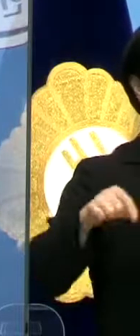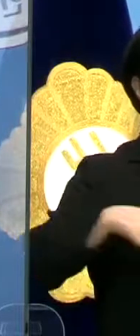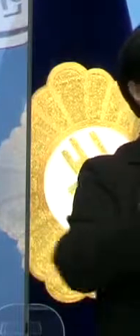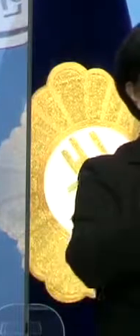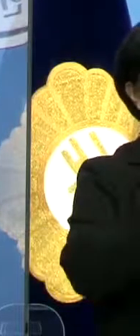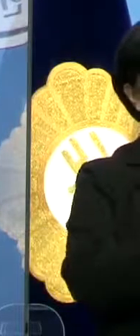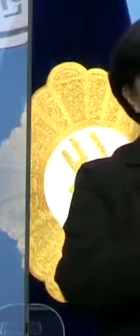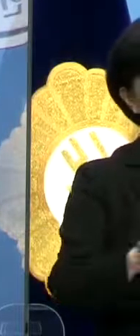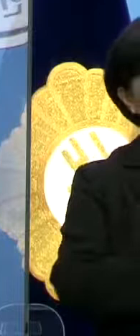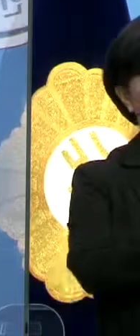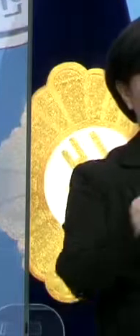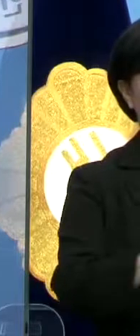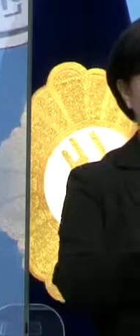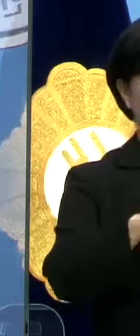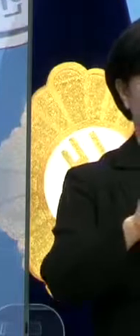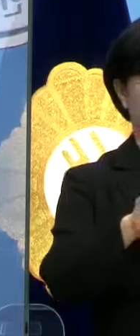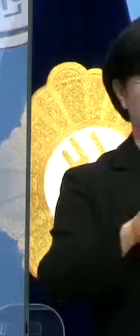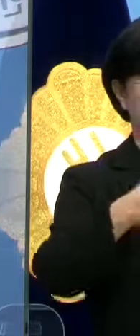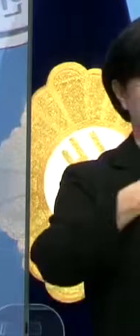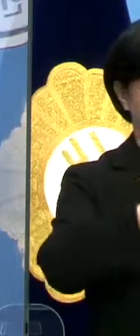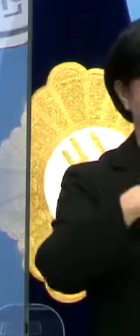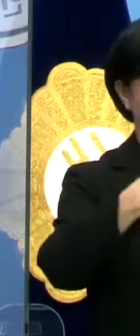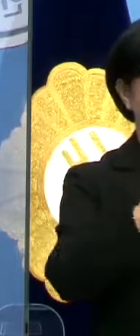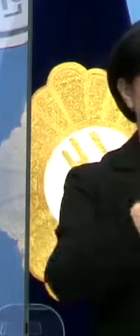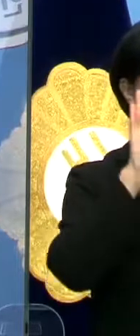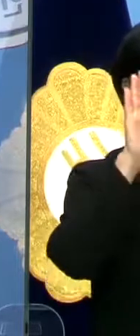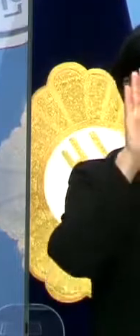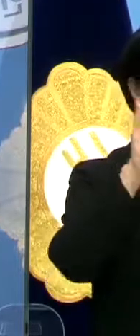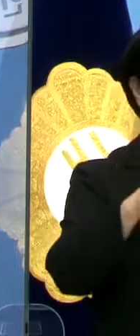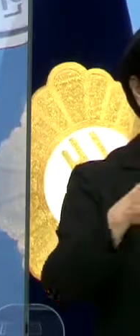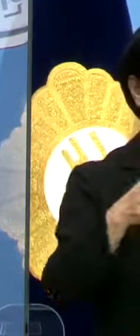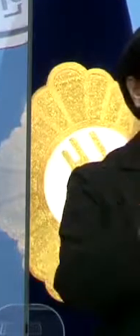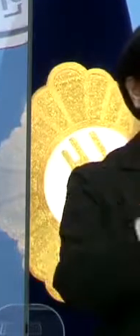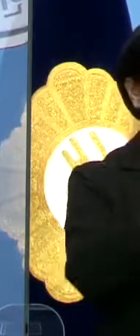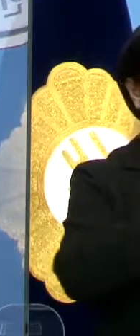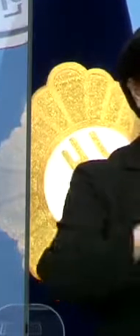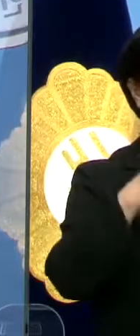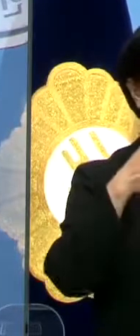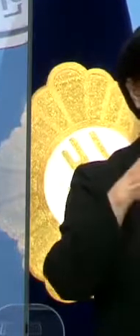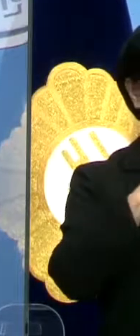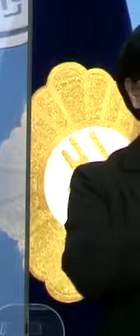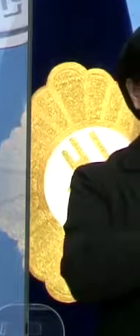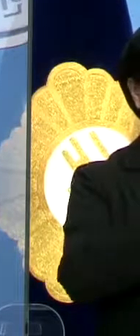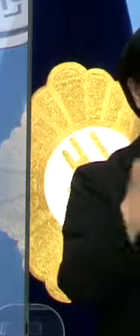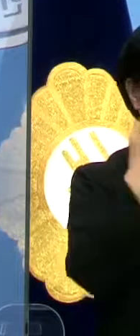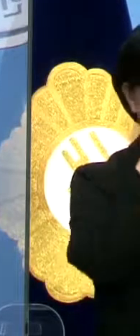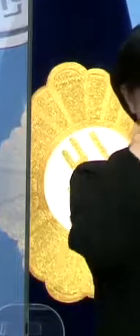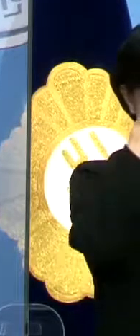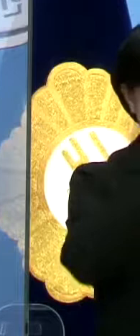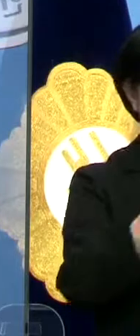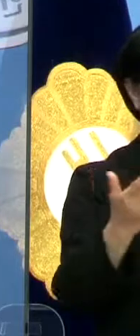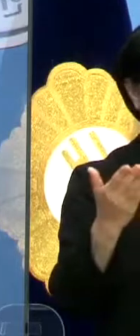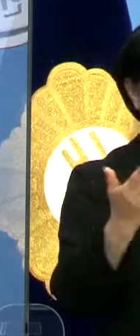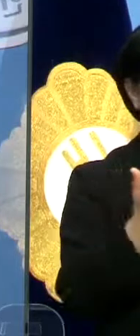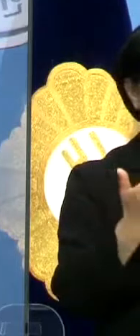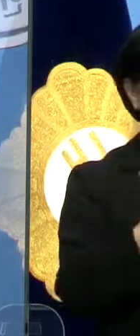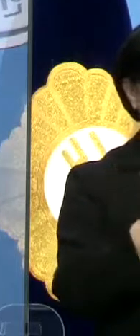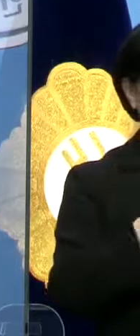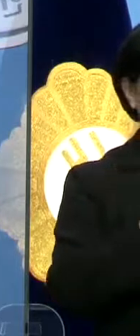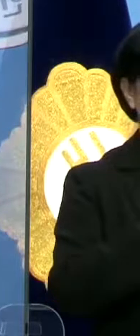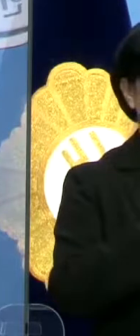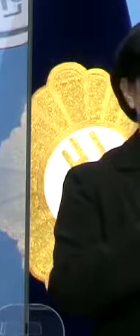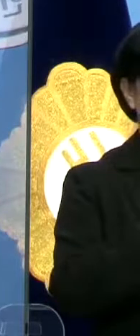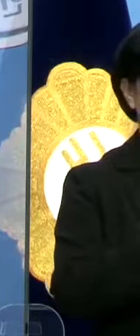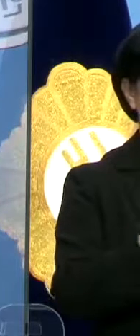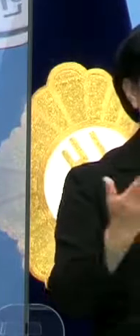지난 9월 15일 마포구 미래 통합 땅 소 정 숙 우연히 검찰의 업무추진비 횡령 의혹 으로